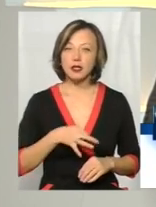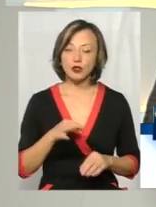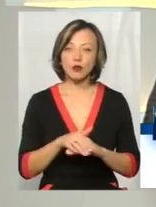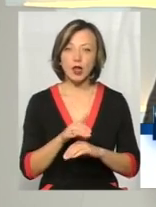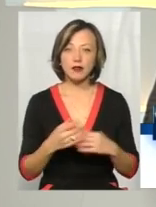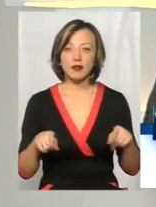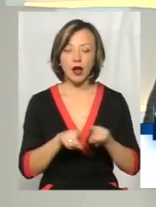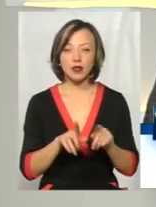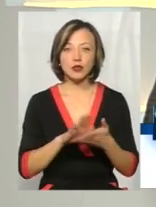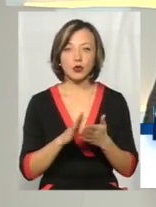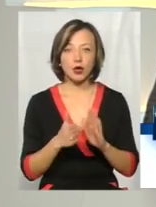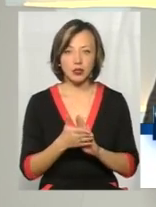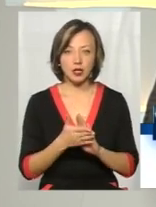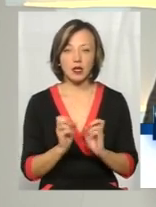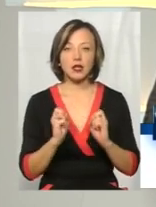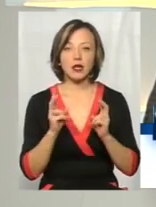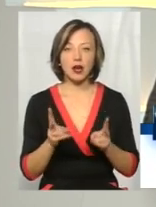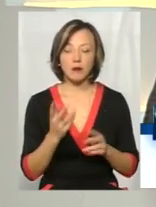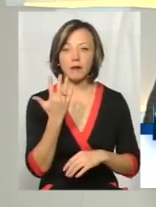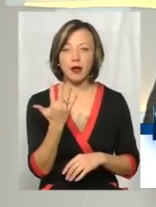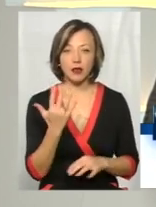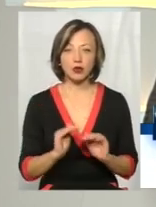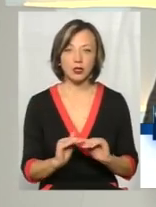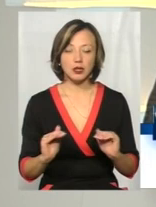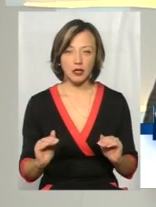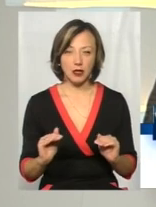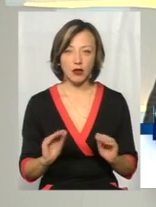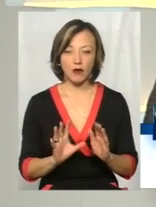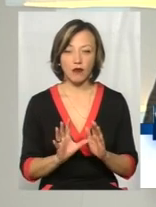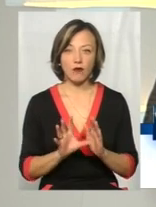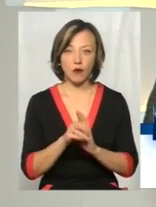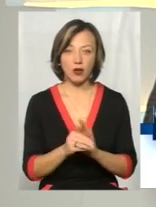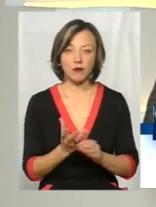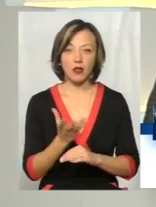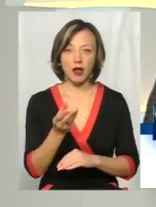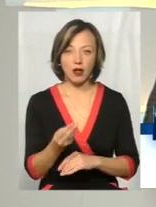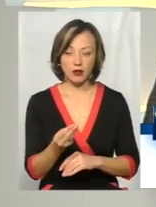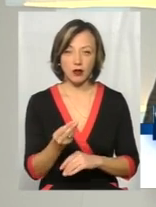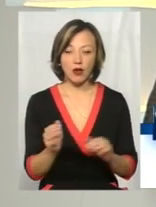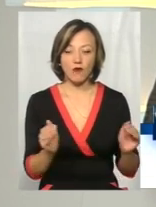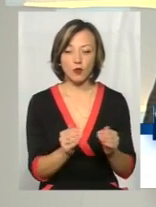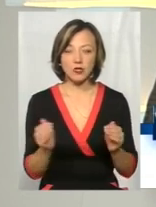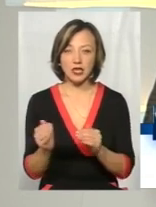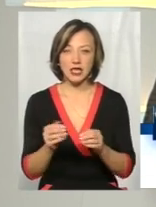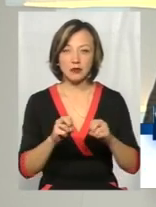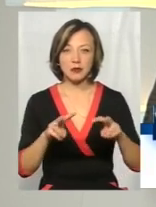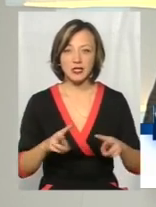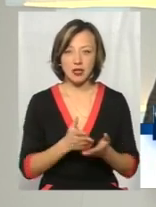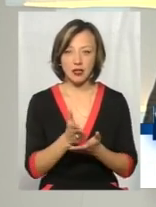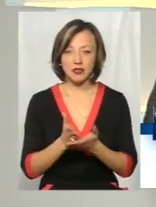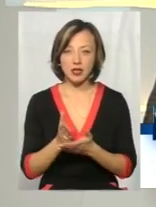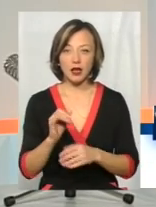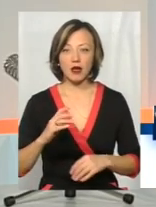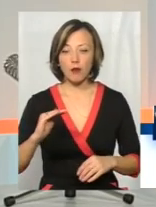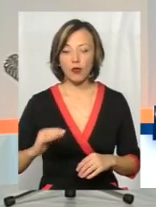такій ситуації 5 дітей вводять оплату у вузькопрофільних спеціалістів, і з молодшою